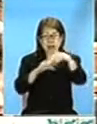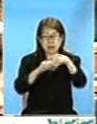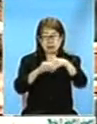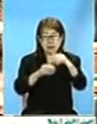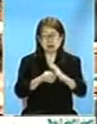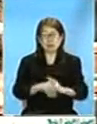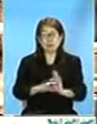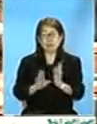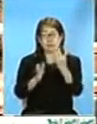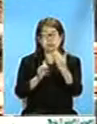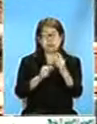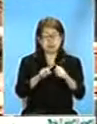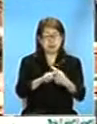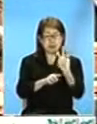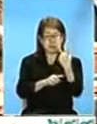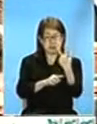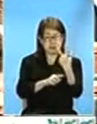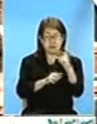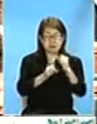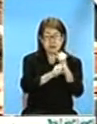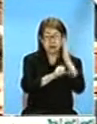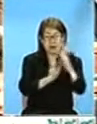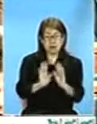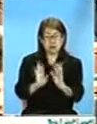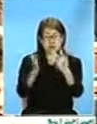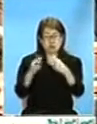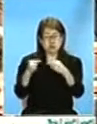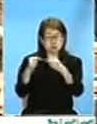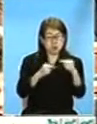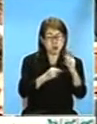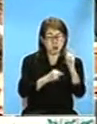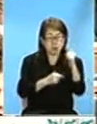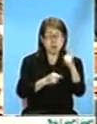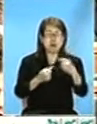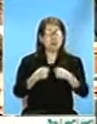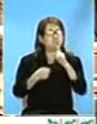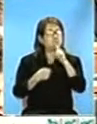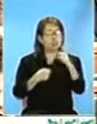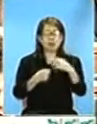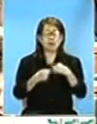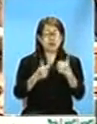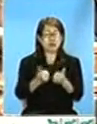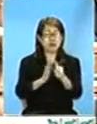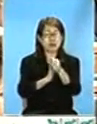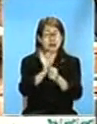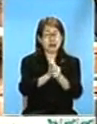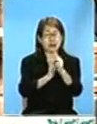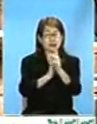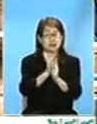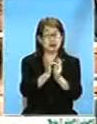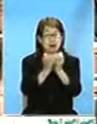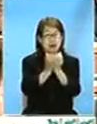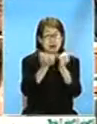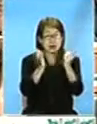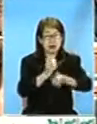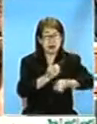ดว่าไม่ขอลงเลือกตั้งสว.จากผลพวงของการแก้ไขรัฐธรรมนูญครั้งนี้แต่ก็ไม่ได้แปลว่า